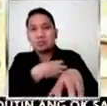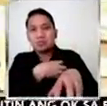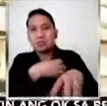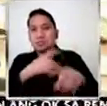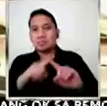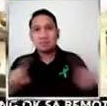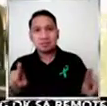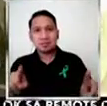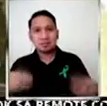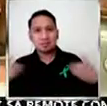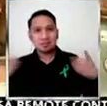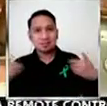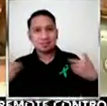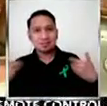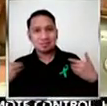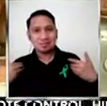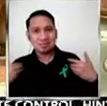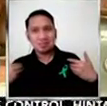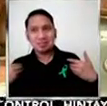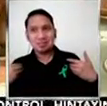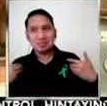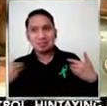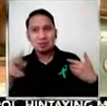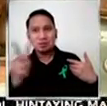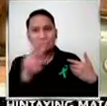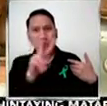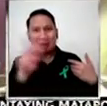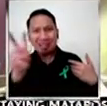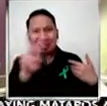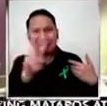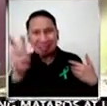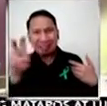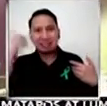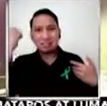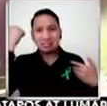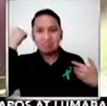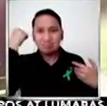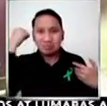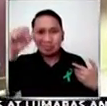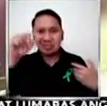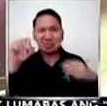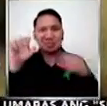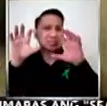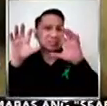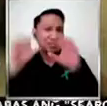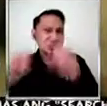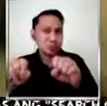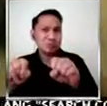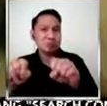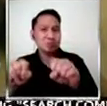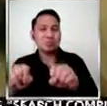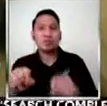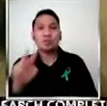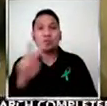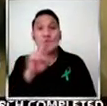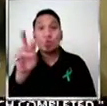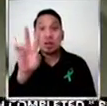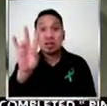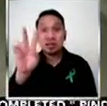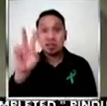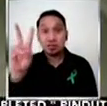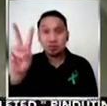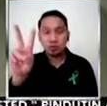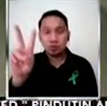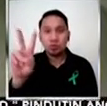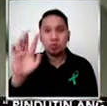Tondo. Mahigit 200 ang nahuling dumalabag sa total lockdown. Sa 272 na nahuli, 25 ang menor